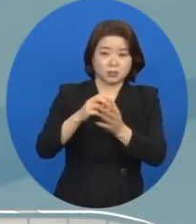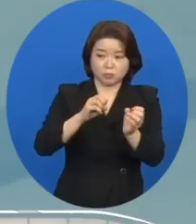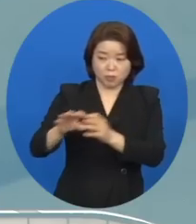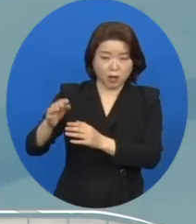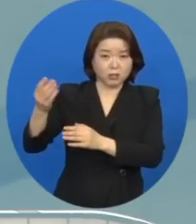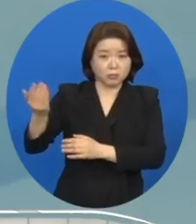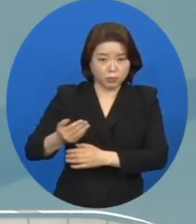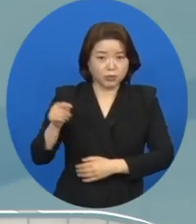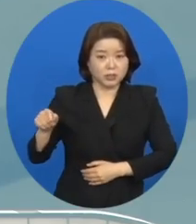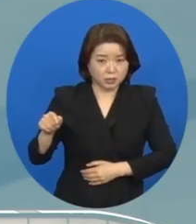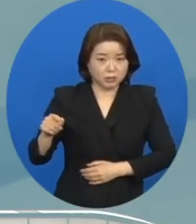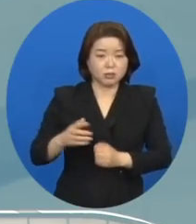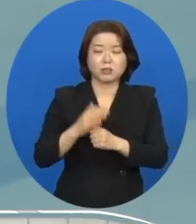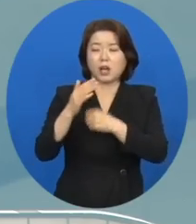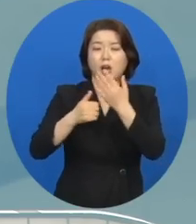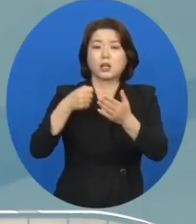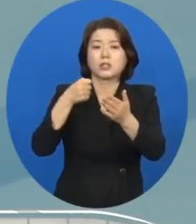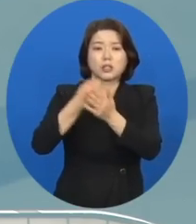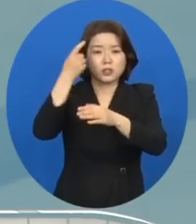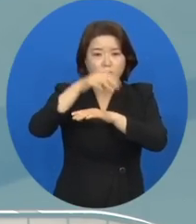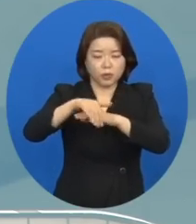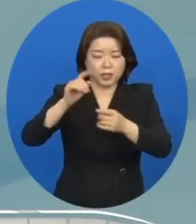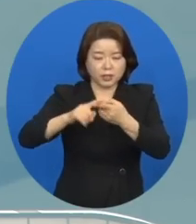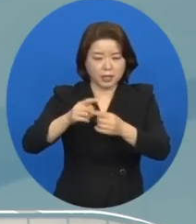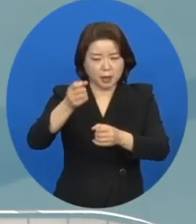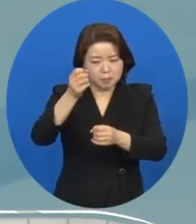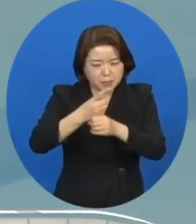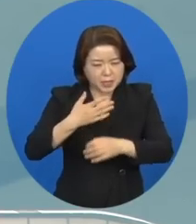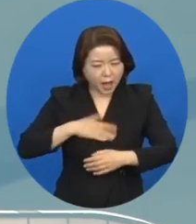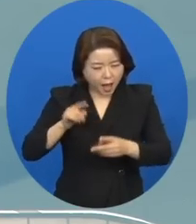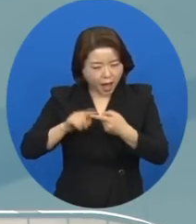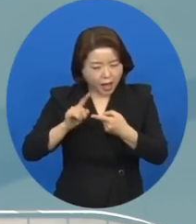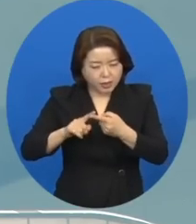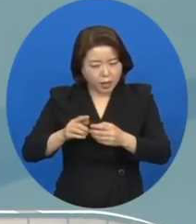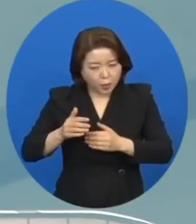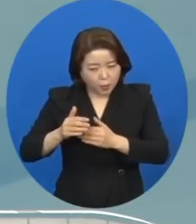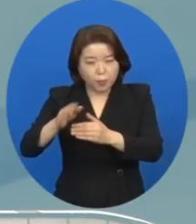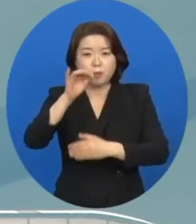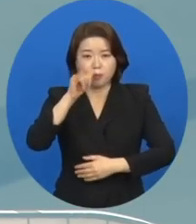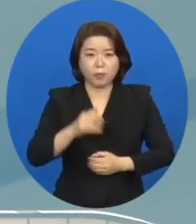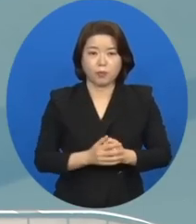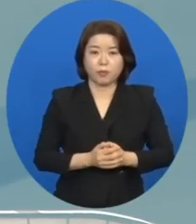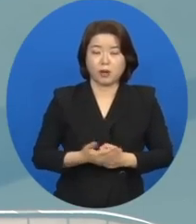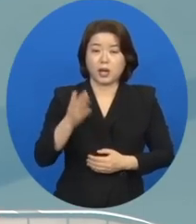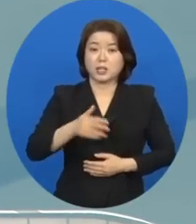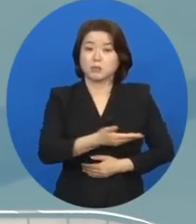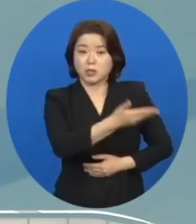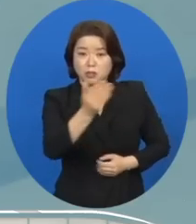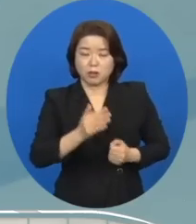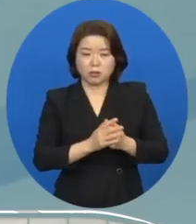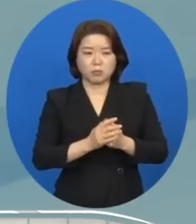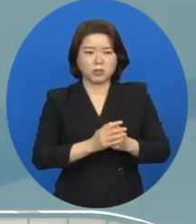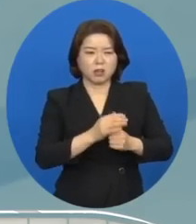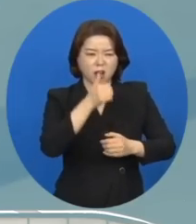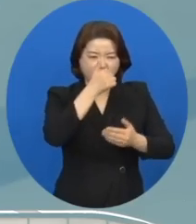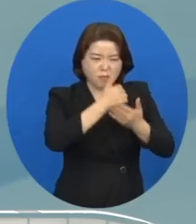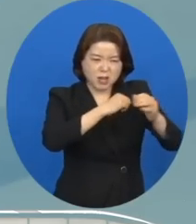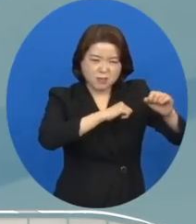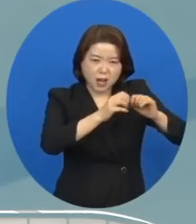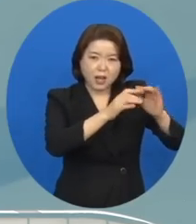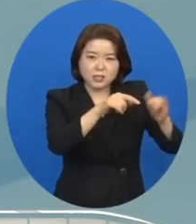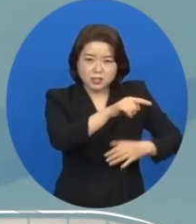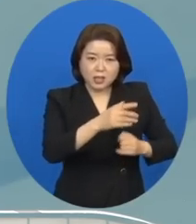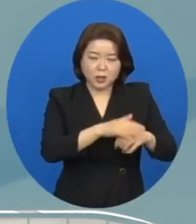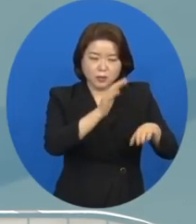정하신 계획을 따라 미리 알고 계신 대로 된 일이지만 당신들은 그를 무법자들의 손을 빌어서 십자가에